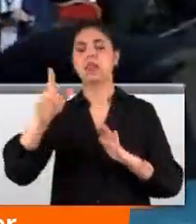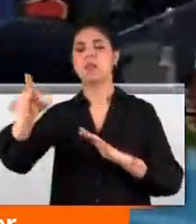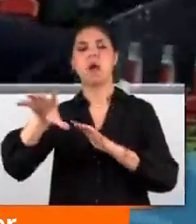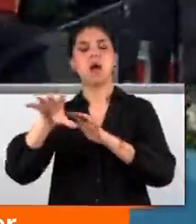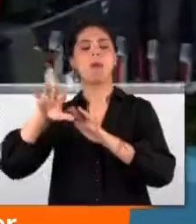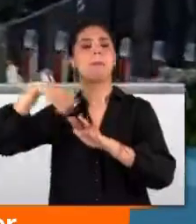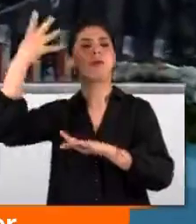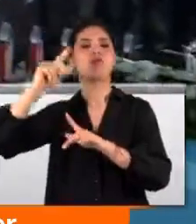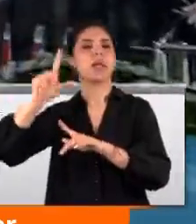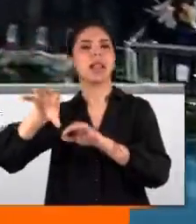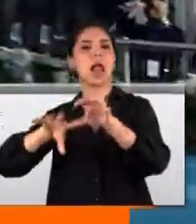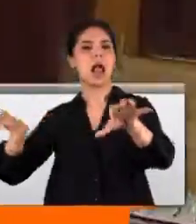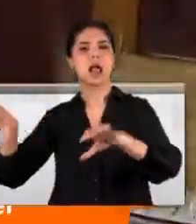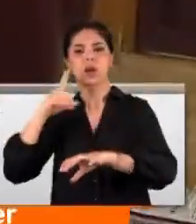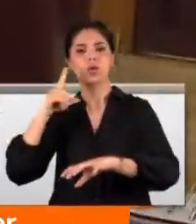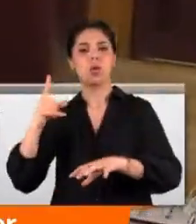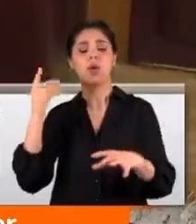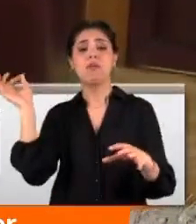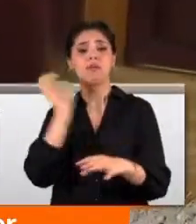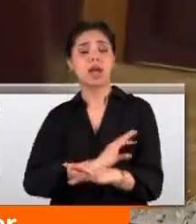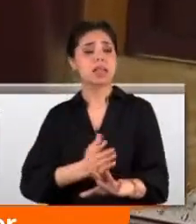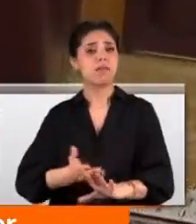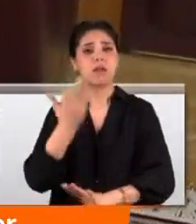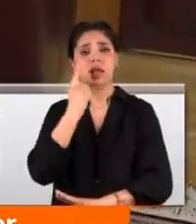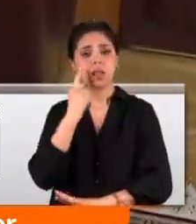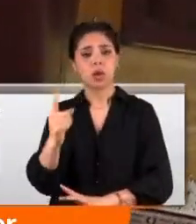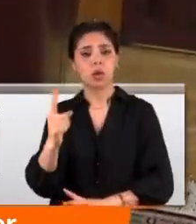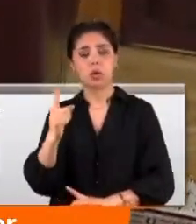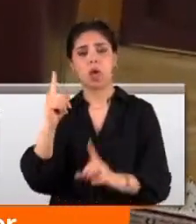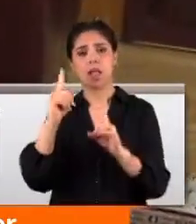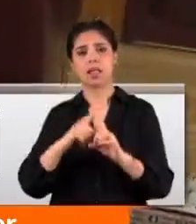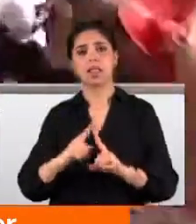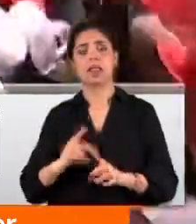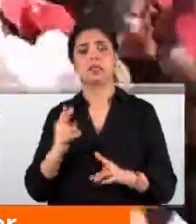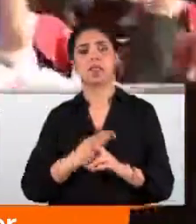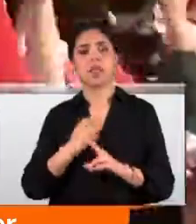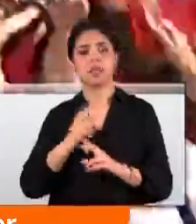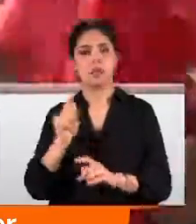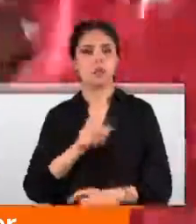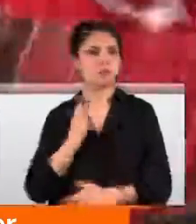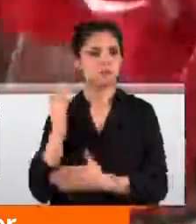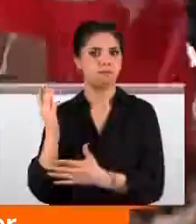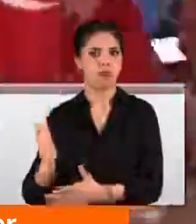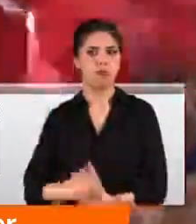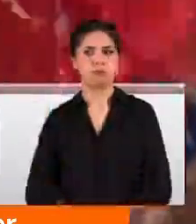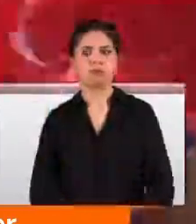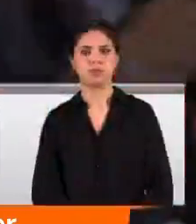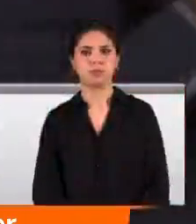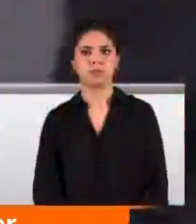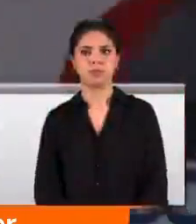ayrı liste çıkarılırsa en iyi sonucun elde edileceğine yönelik simülasyonlar yapılıyor. Millet,